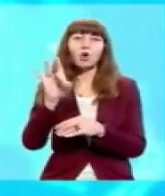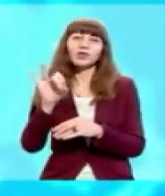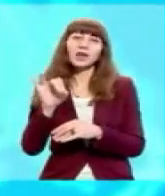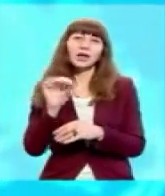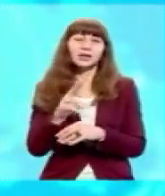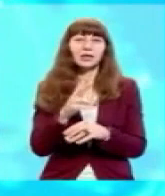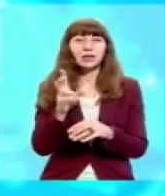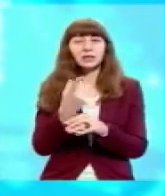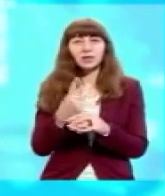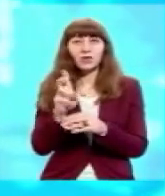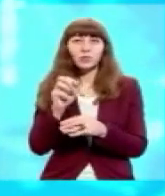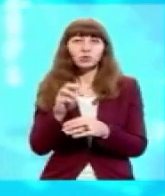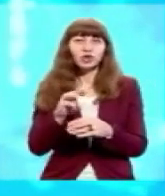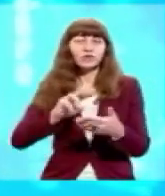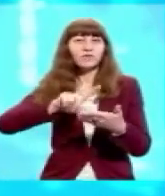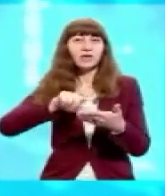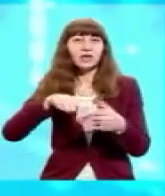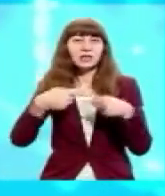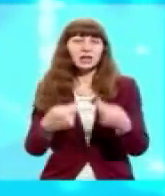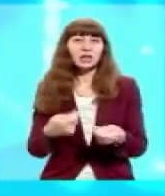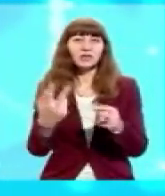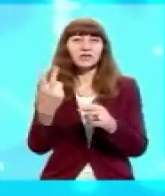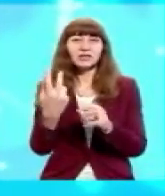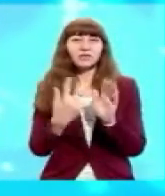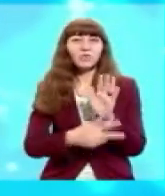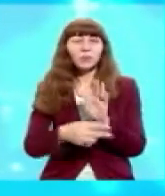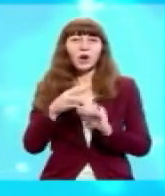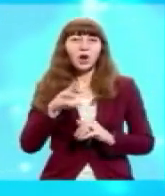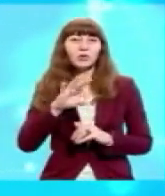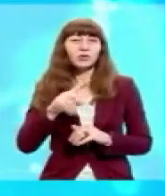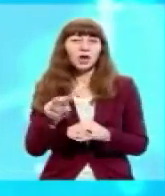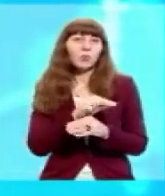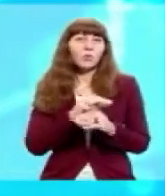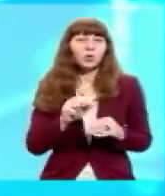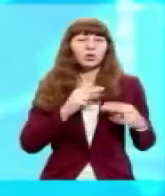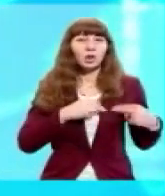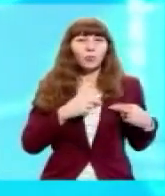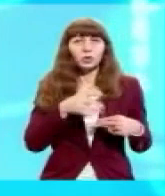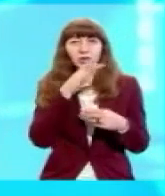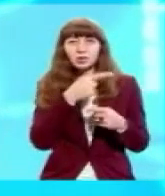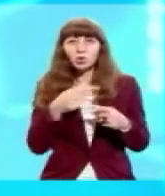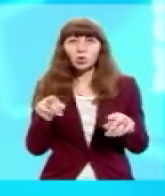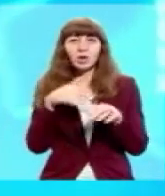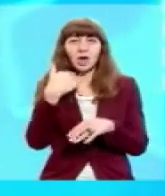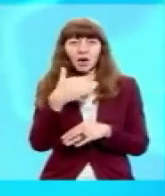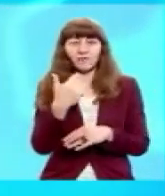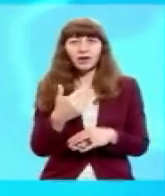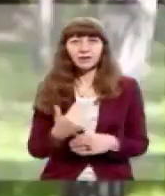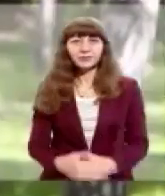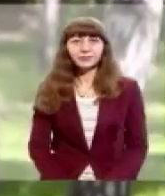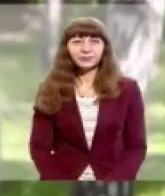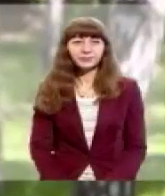бюджета выделено порядка 280 миллионов тенге. О темпах ремонтных работ и сроках расскажет Айдана Папанина.